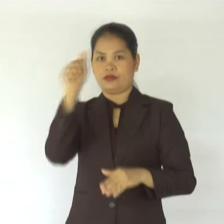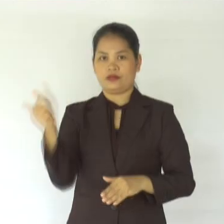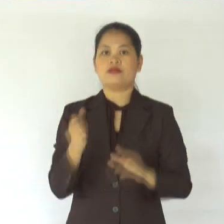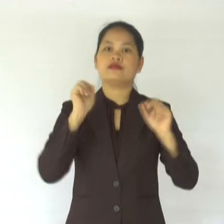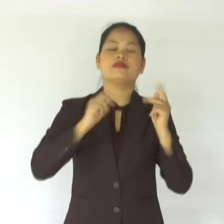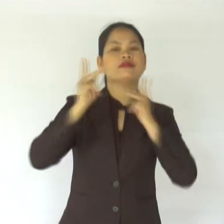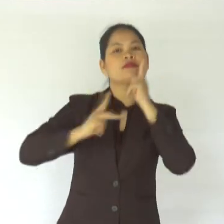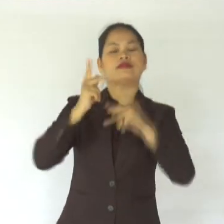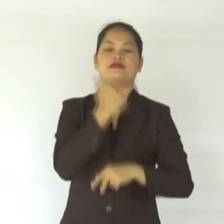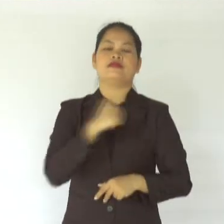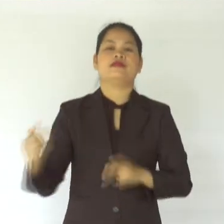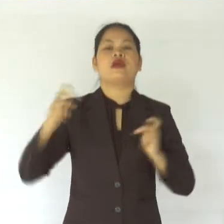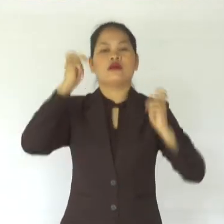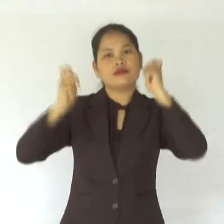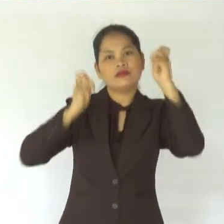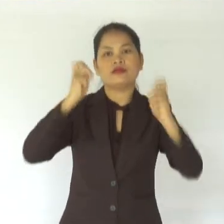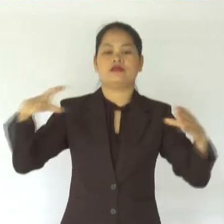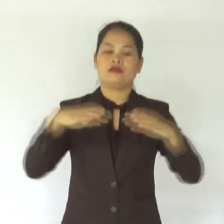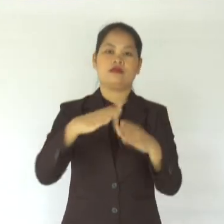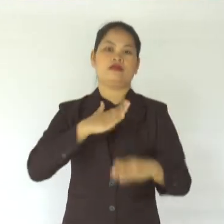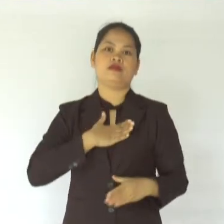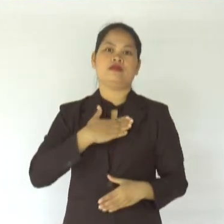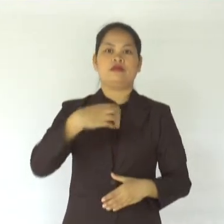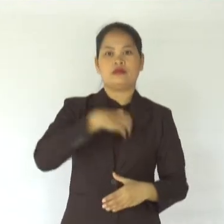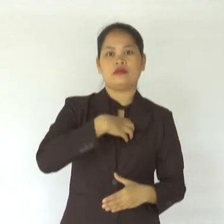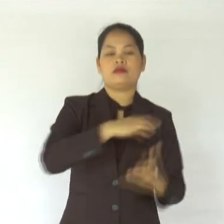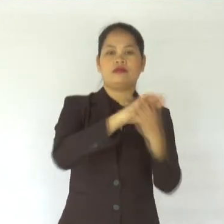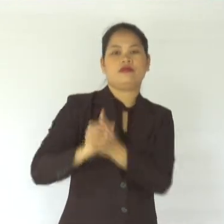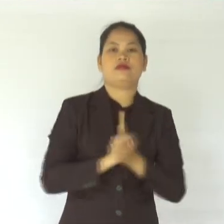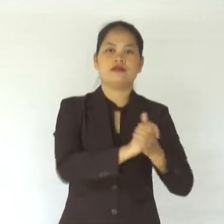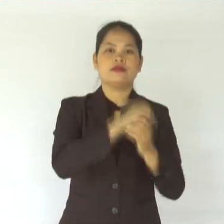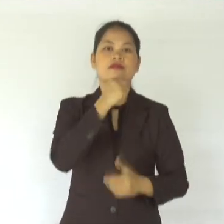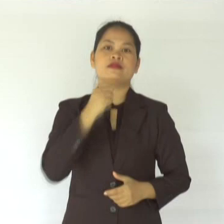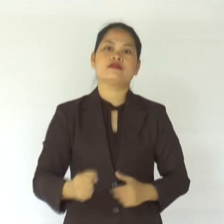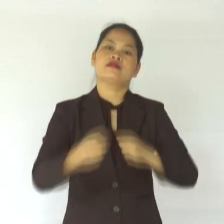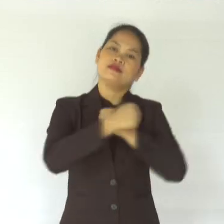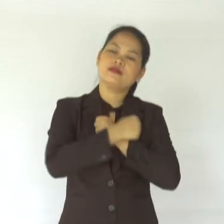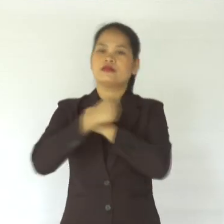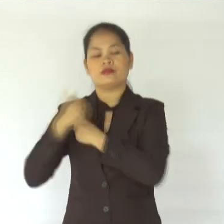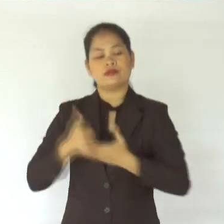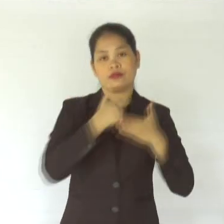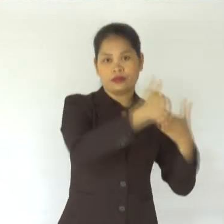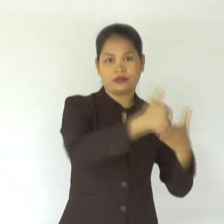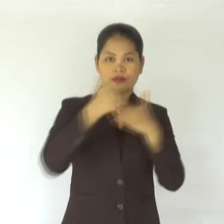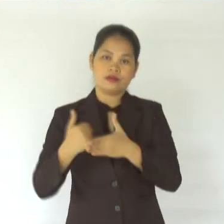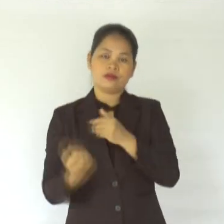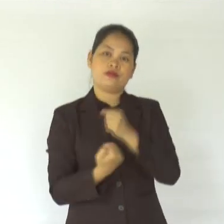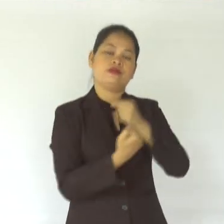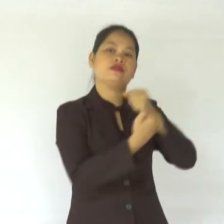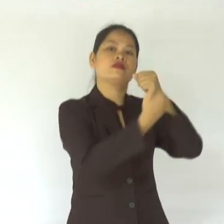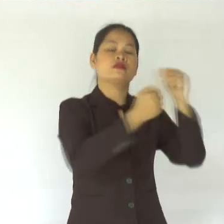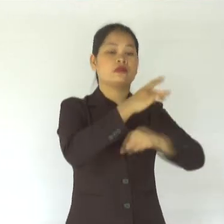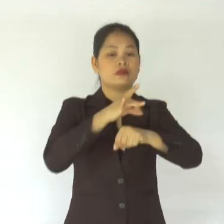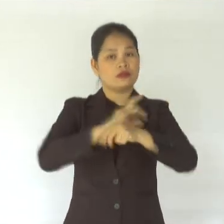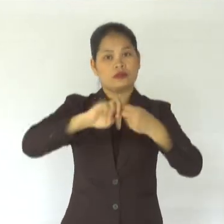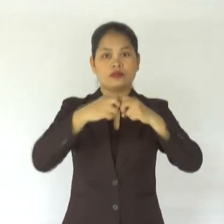Ban tu sân án ca sầm dai là thao đầu bắc con viên thiêu. Trong ao sầm cung lục chắc dương chạy sầm lạnh khnì chạy chui khnì kia lùm ba từ tháng ngày nào cốt tha